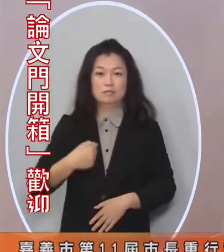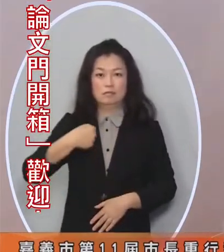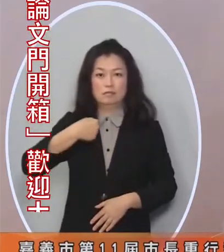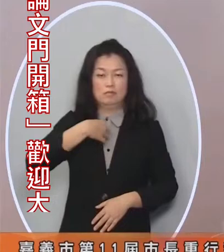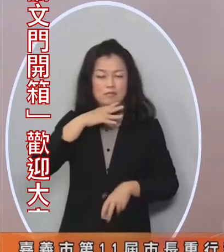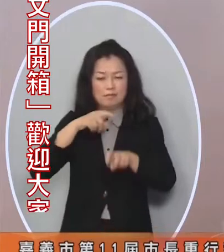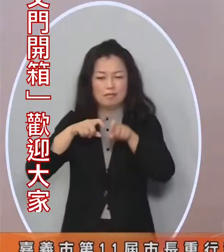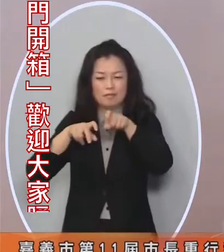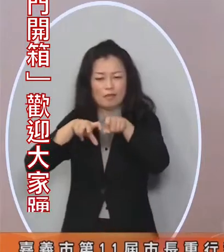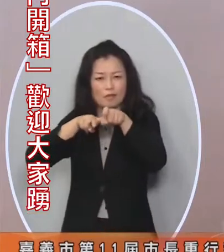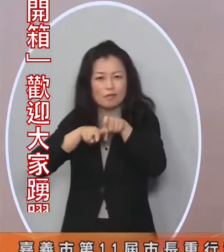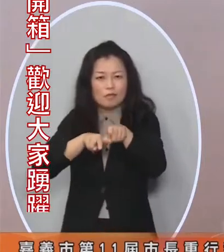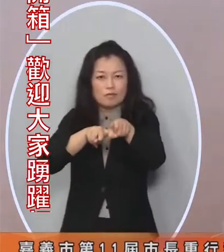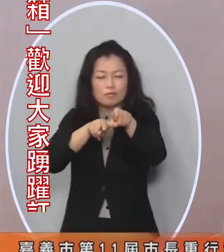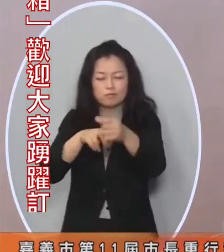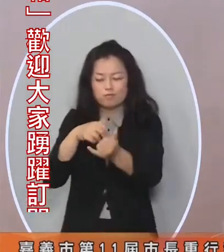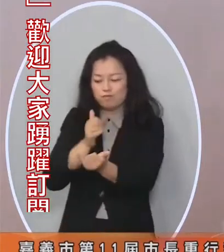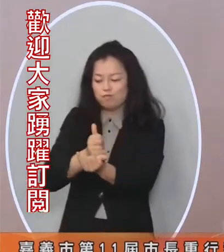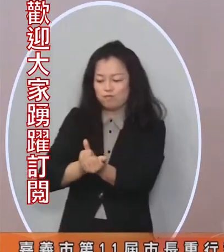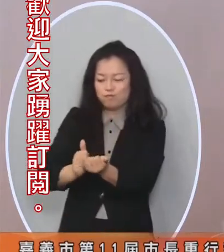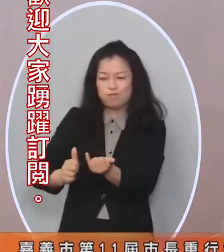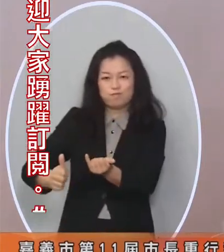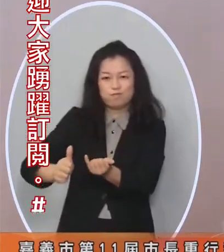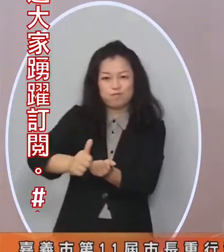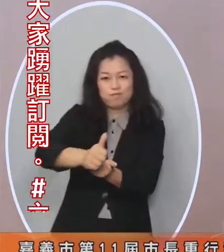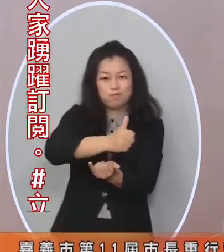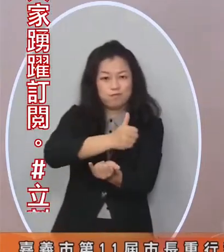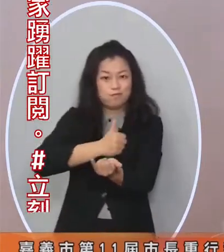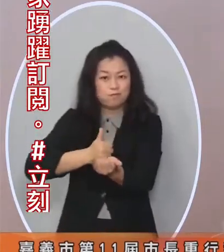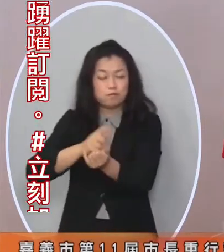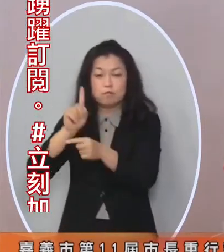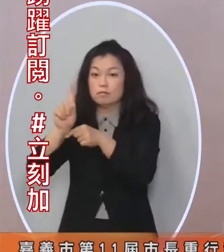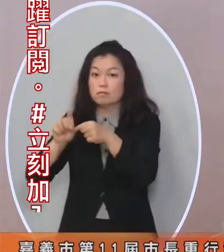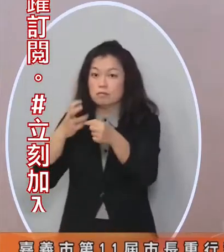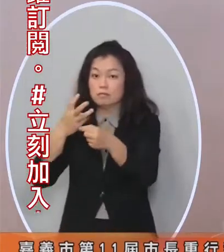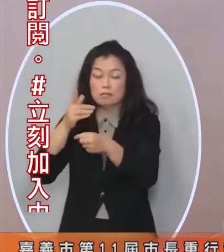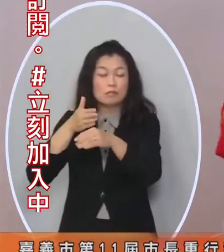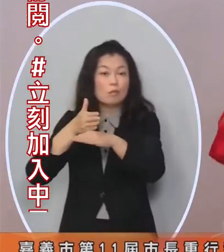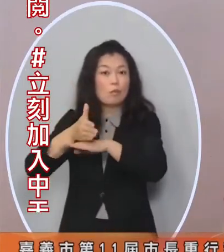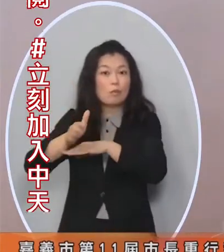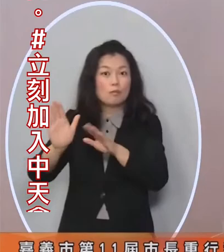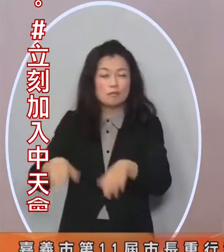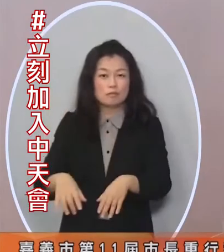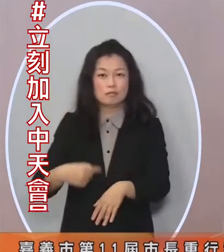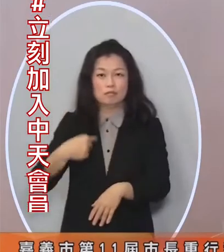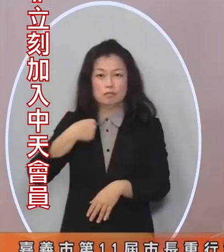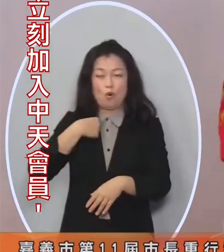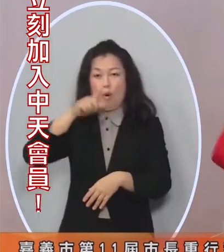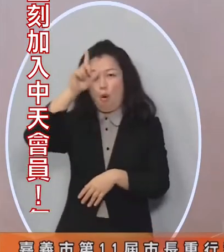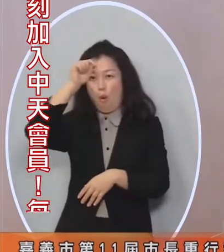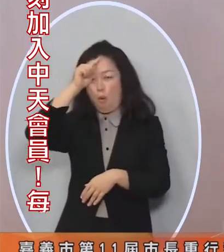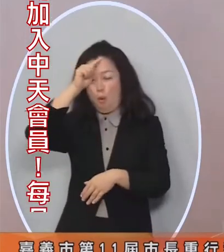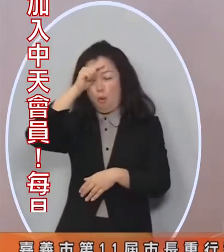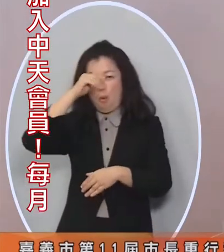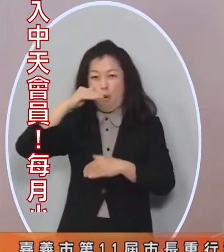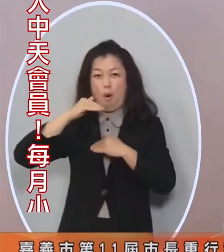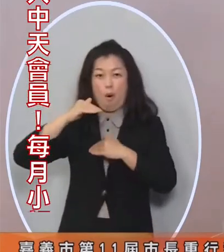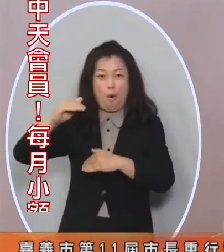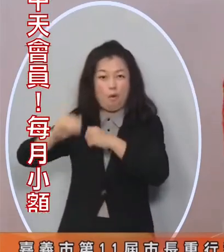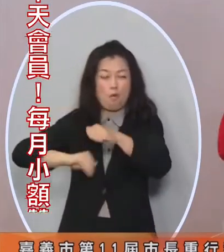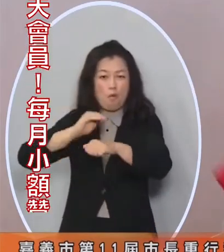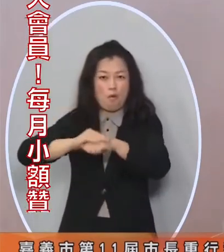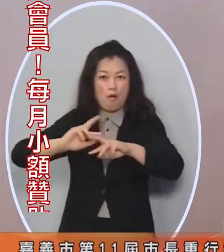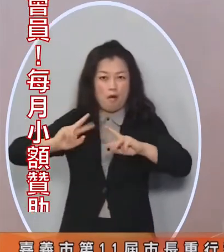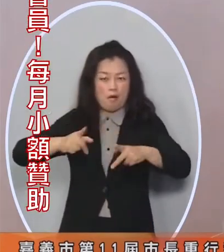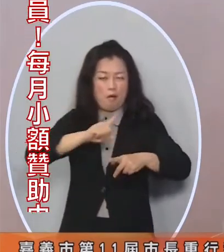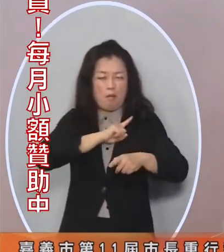林桥渡鬼打完环岛的台湾阿成。各位，经过13年以后，我从黄鸿成变成黄鸿成台湾阿成，黄鸿成台湾阿成世界